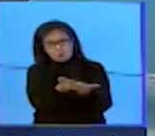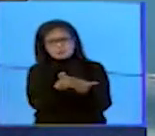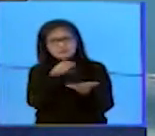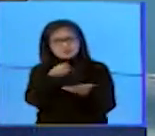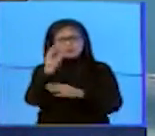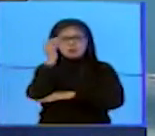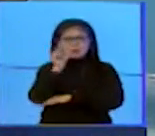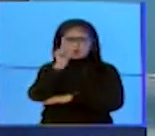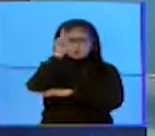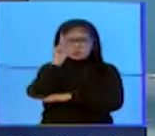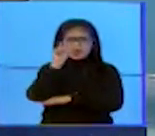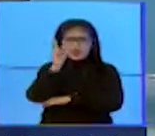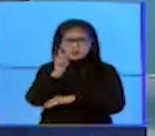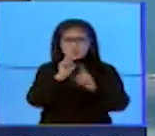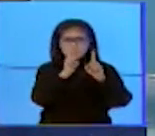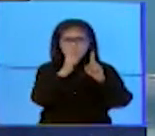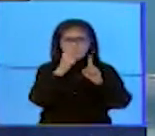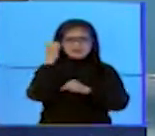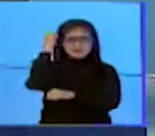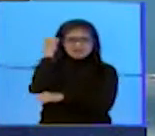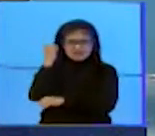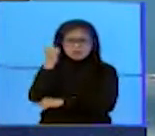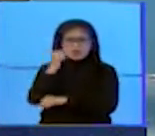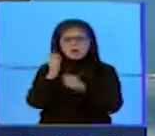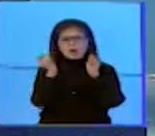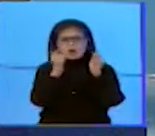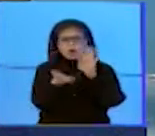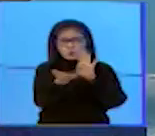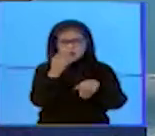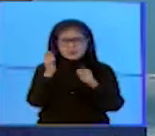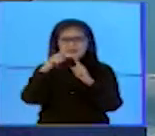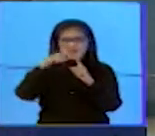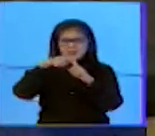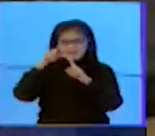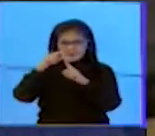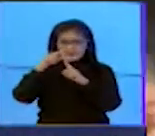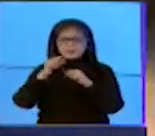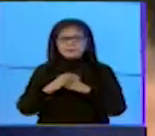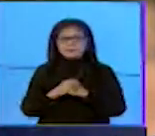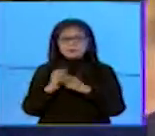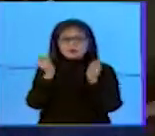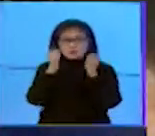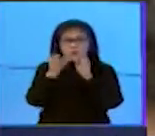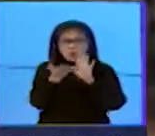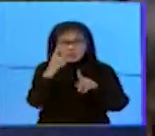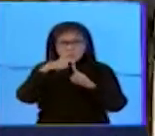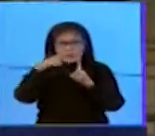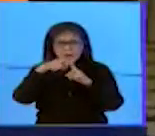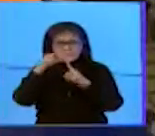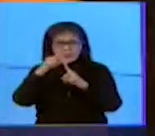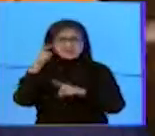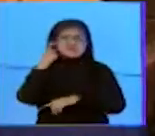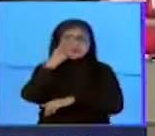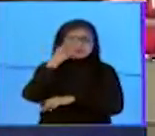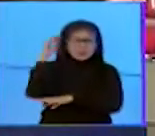Gading Square Jakarta Utara dan dekat degan diikuti 12 tersangka dekade Gan dimulai pada Selasa pagi di gedung